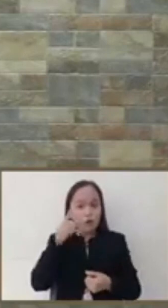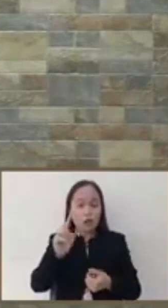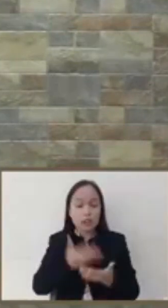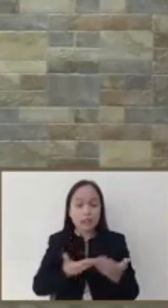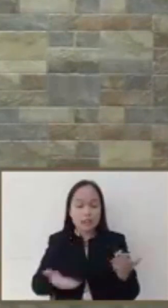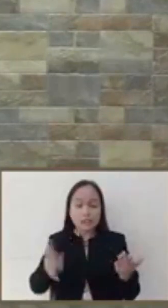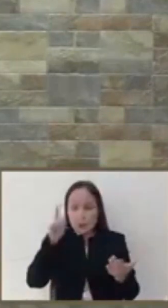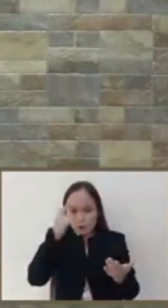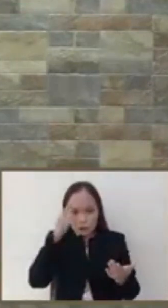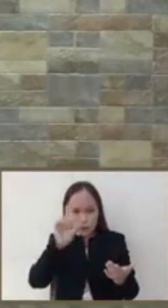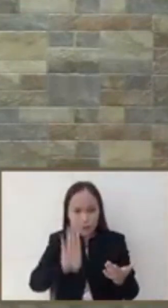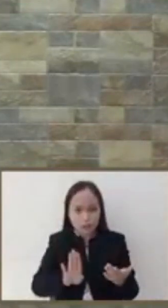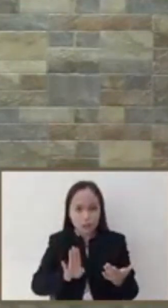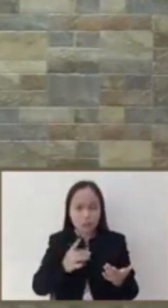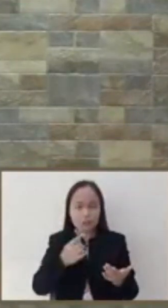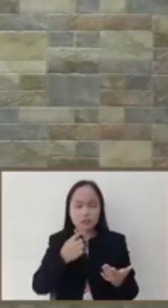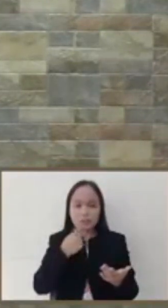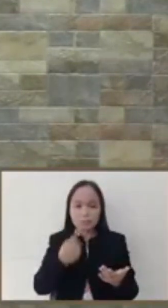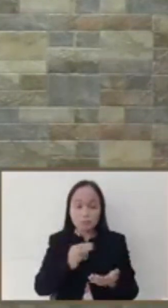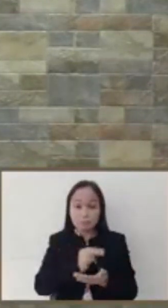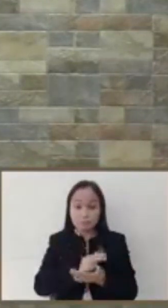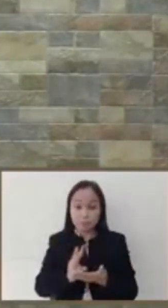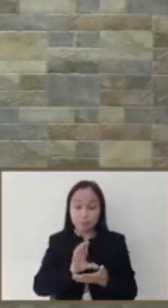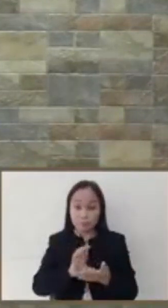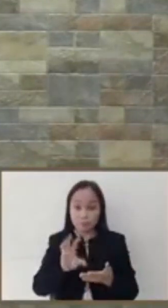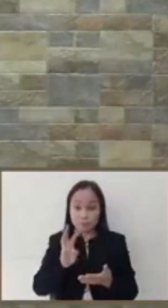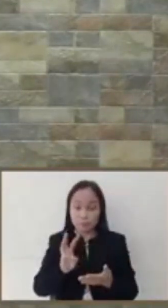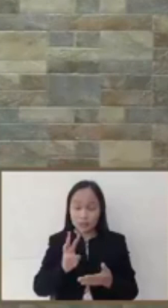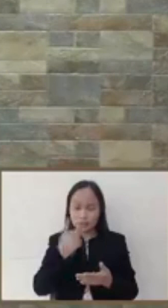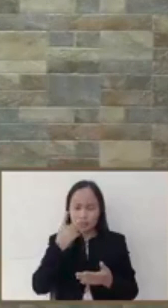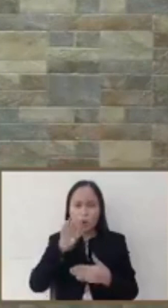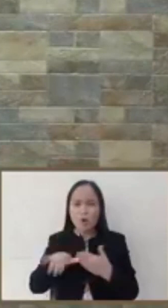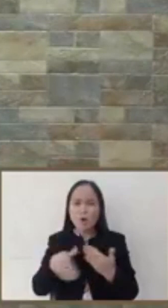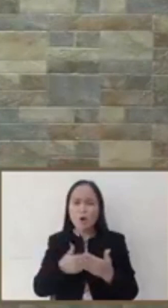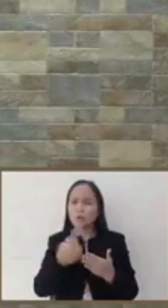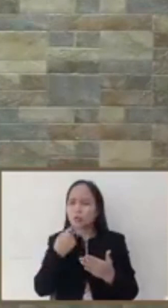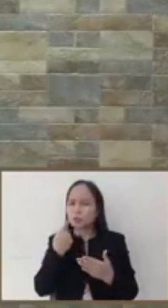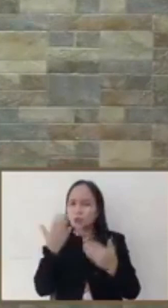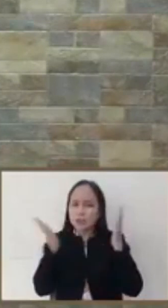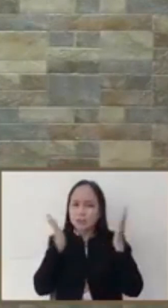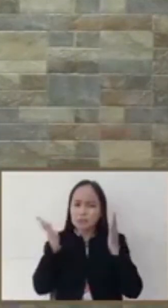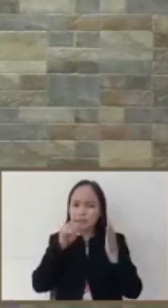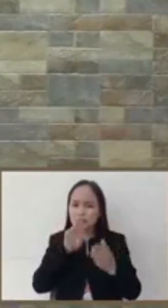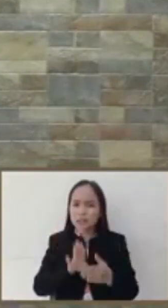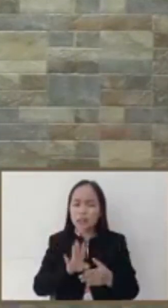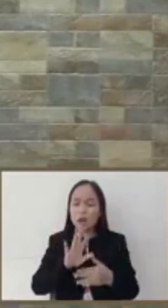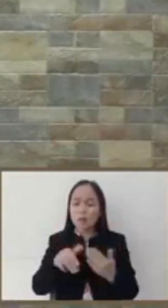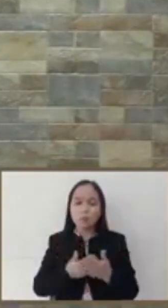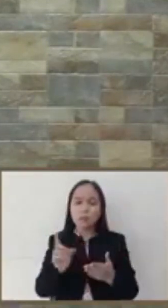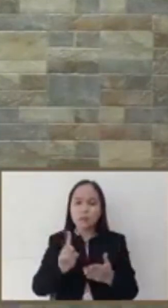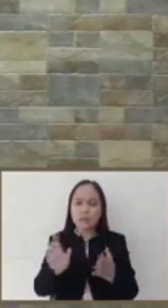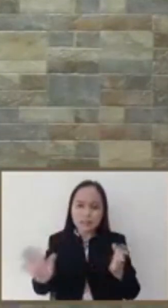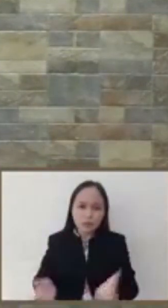mismo sa Matthew chapter 6, but sa lahat na mga naglingkod sa Panginoon, ang kanilang encouragement, mga kapatid,